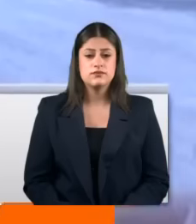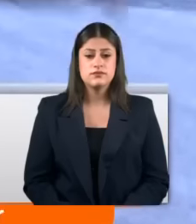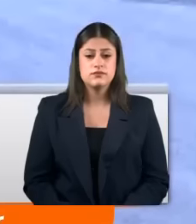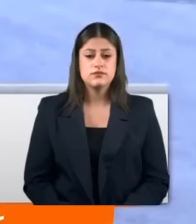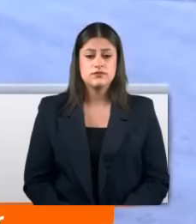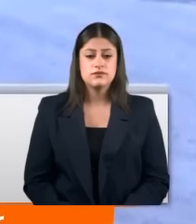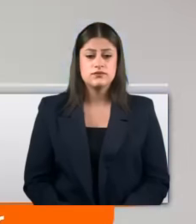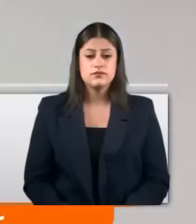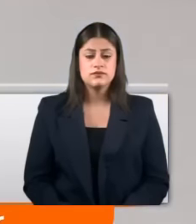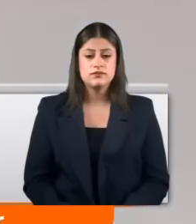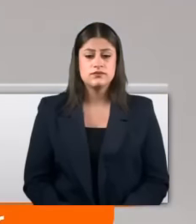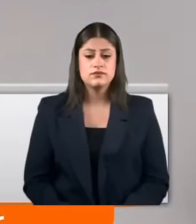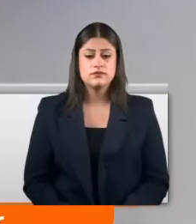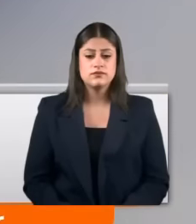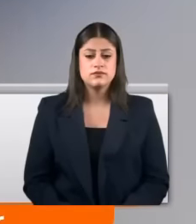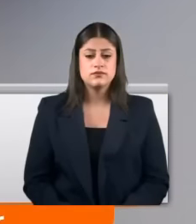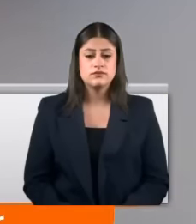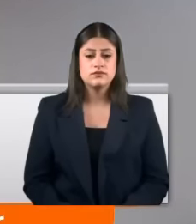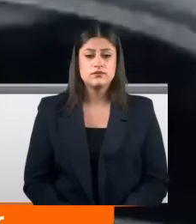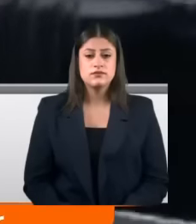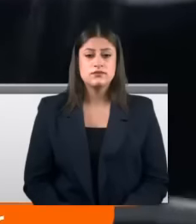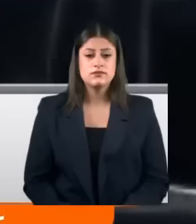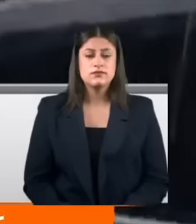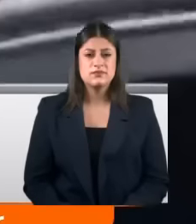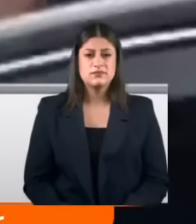Kız şuraya uçtu. Allah kahretsin.